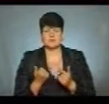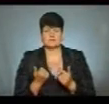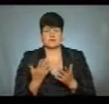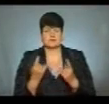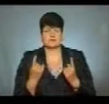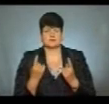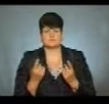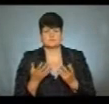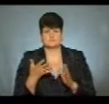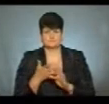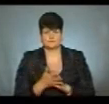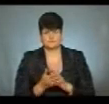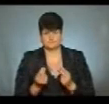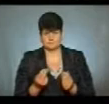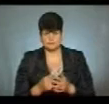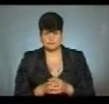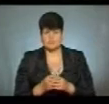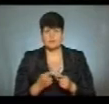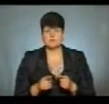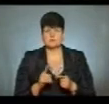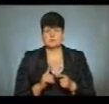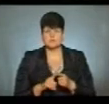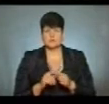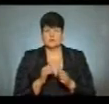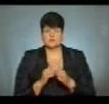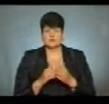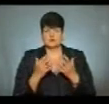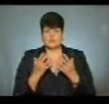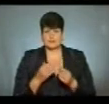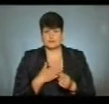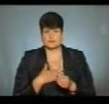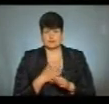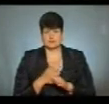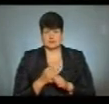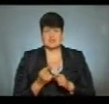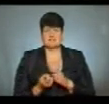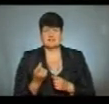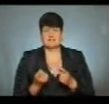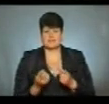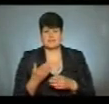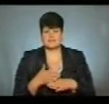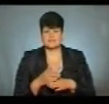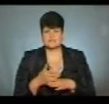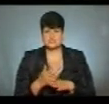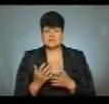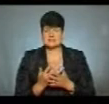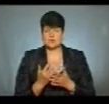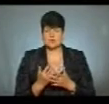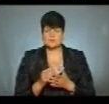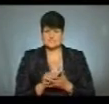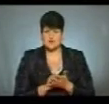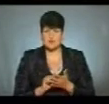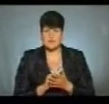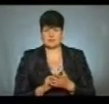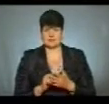значні кошти. Це є, скажімо так, щоденна наша робота. Виявляти тріщини, заробляти ці тріщинки.